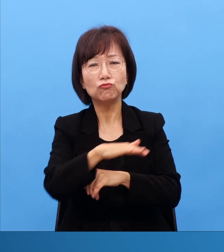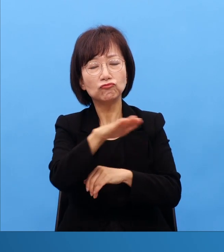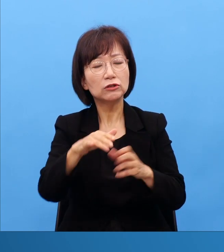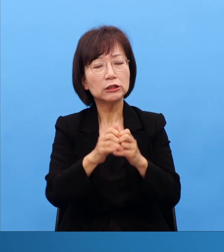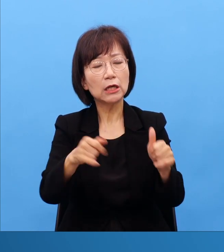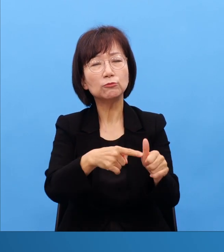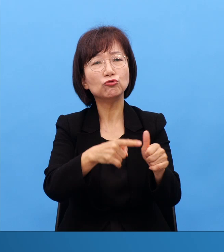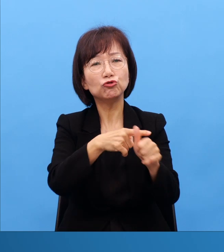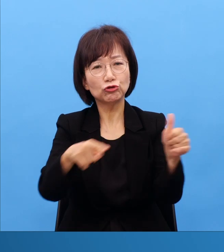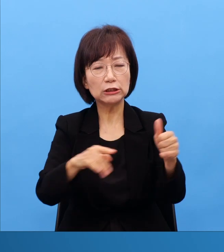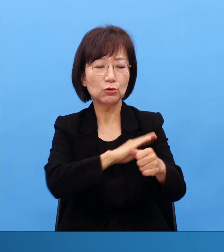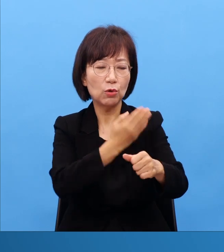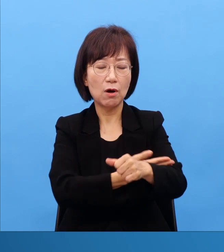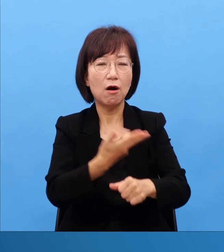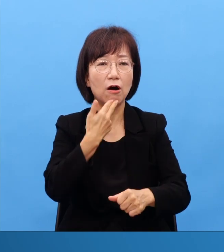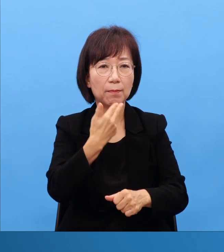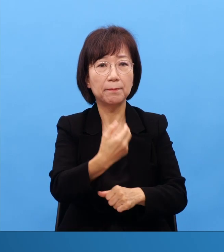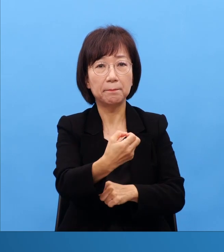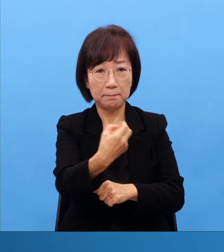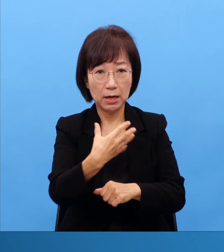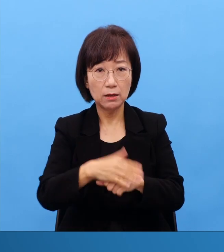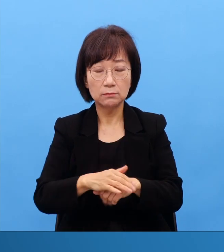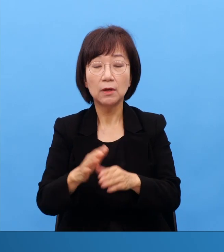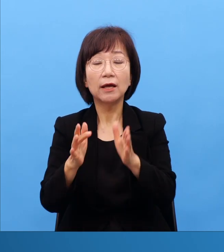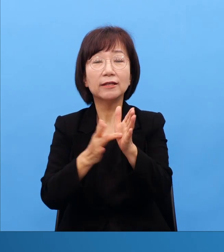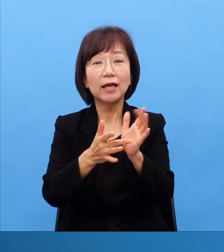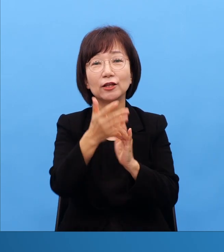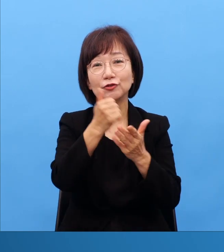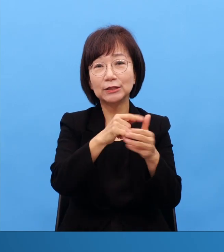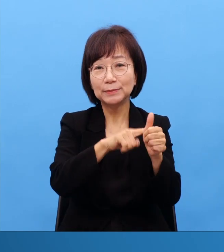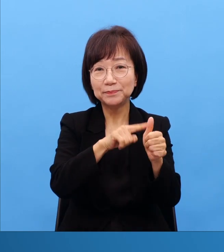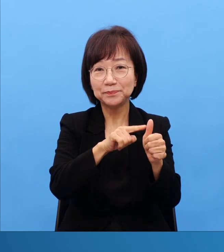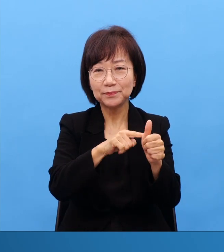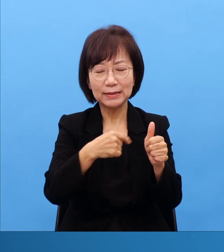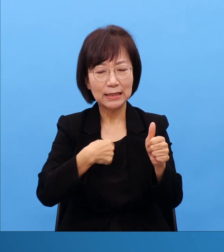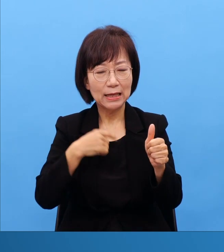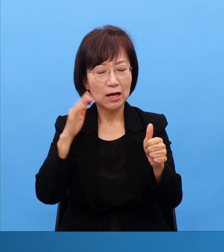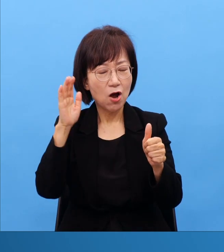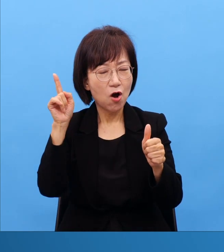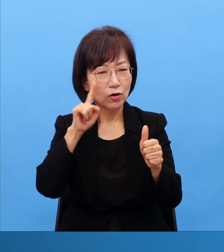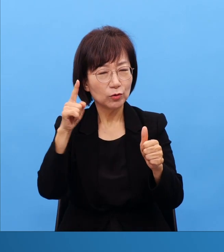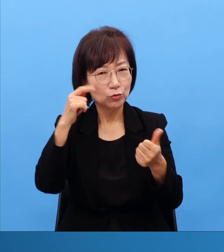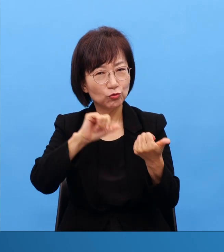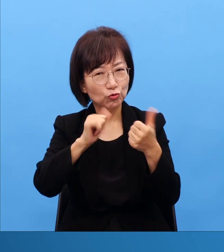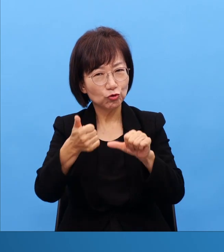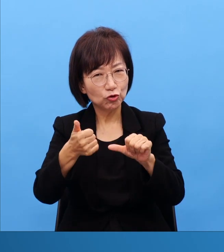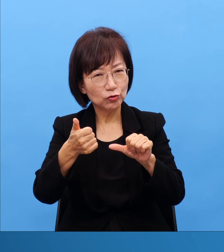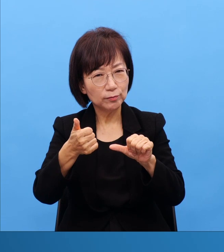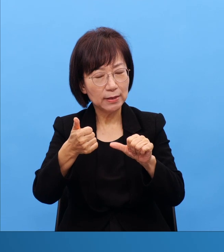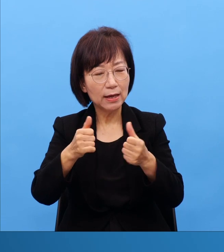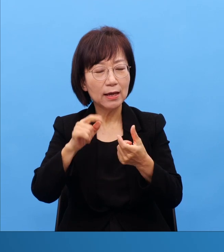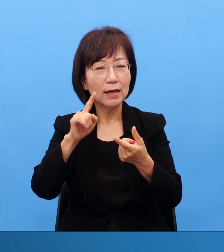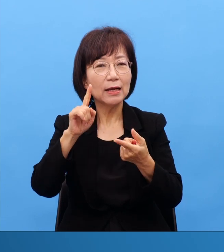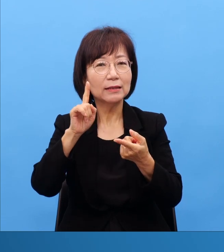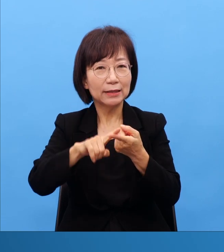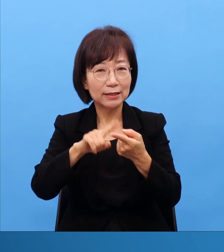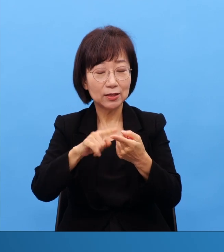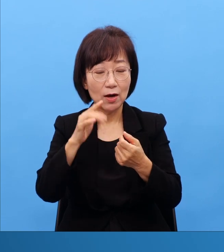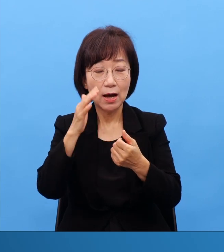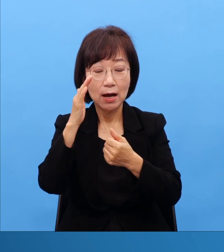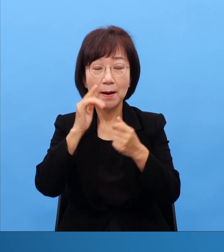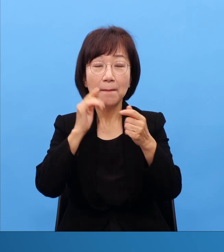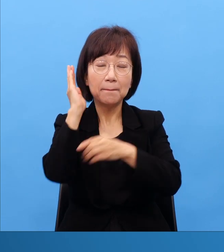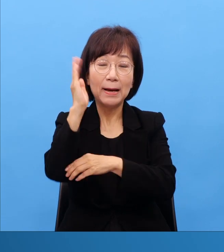사람을 죽이는 권한이 없나이다 하니 이는 예수께서 자기가 어떠한 죽음으로 죽을 것을 가르쳐 하신